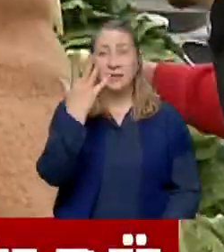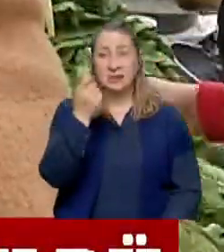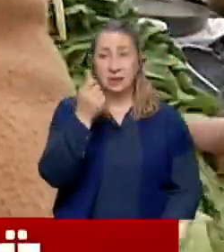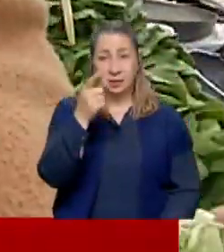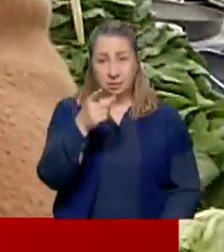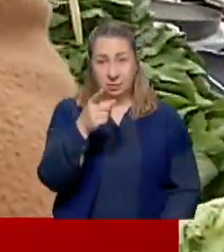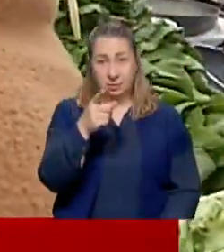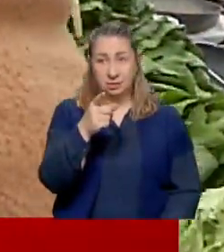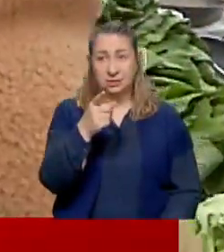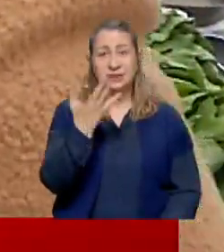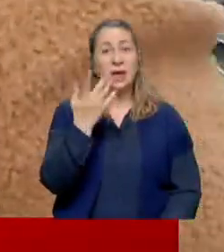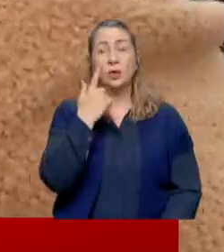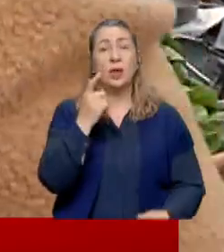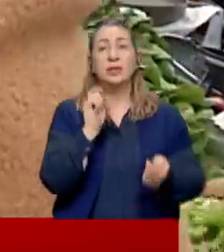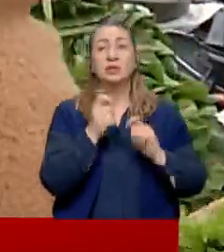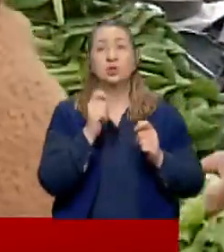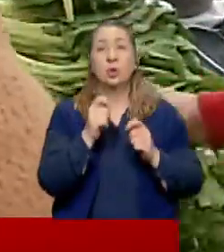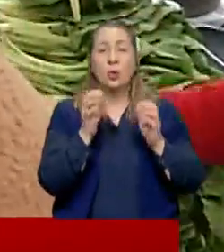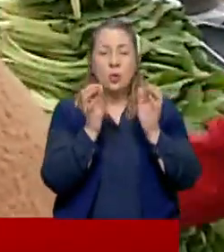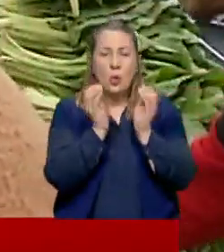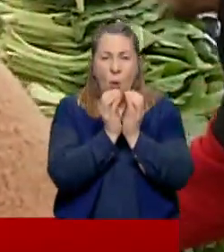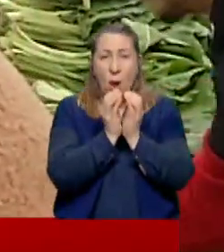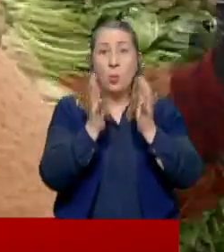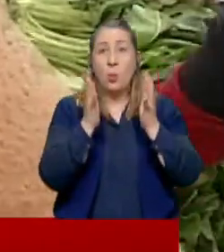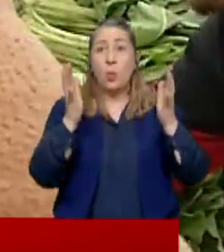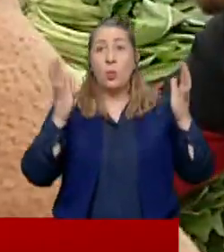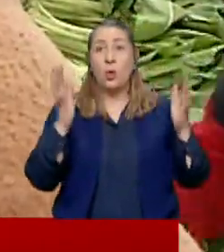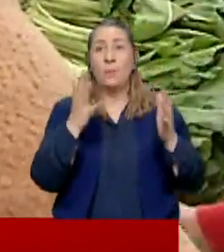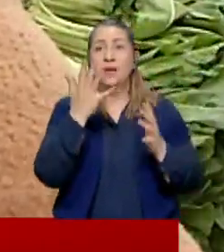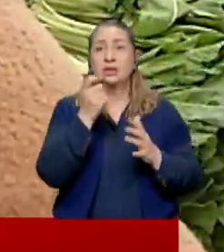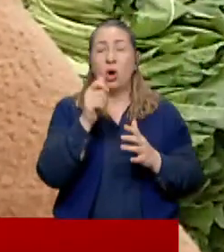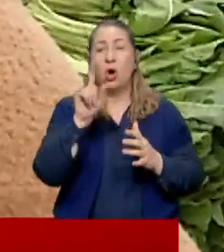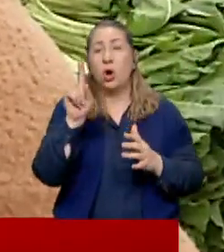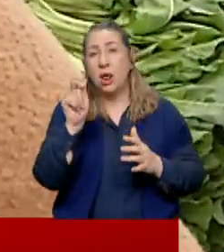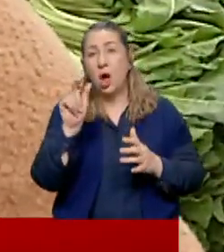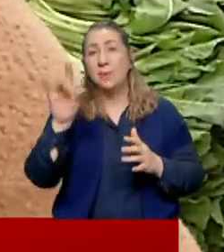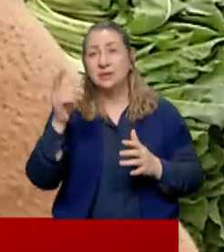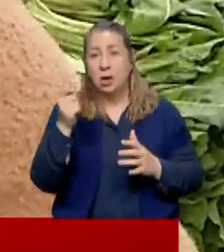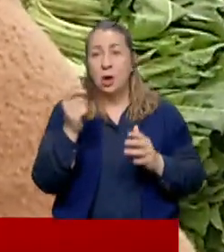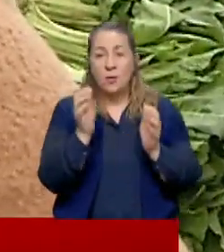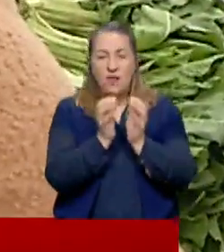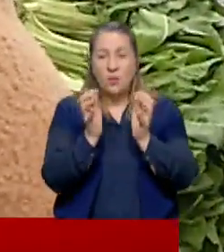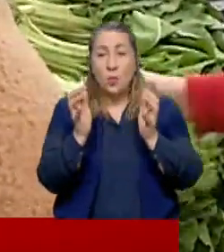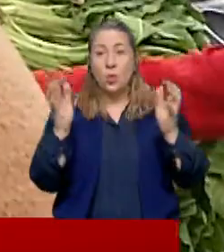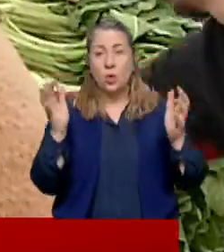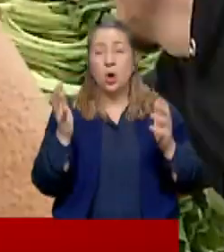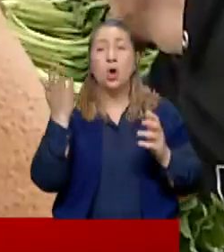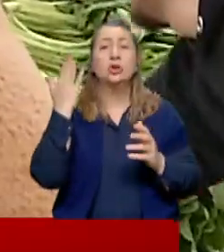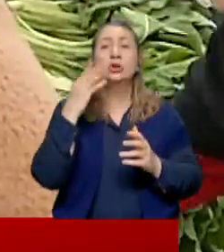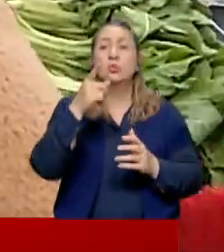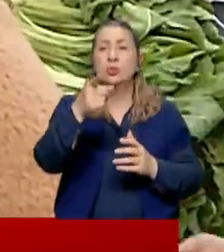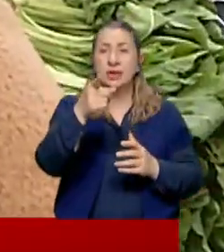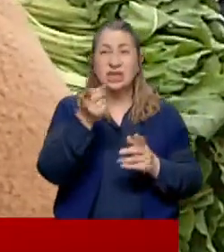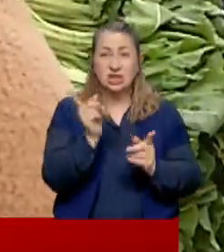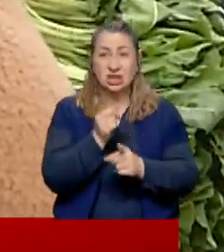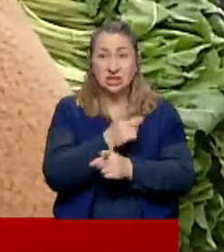lira mesela neye göre değişiyor Buna göre değişiyor 5 lira 10 lira 15 lira boy farkı var yani ben